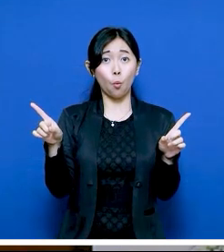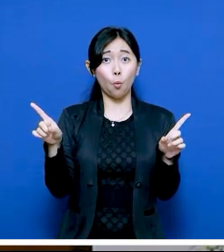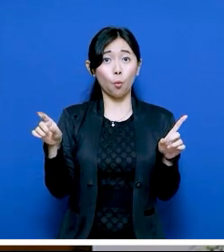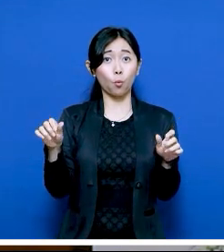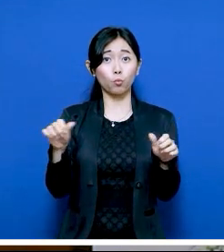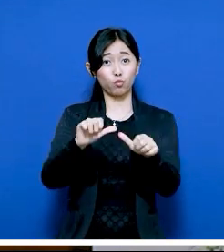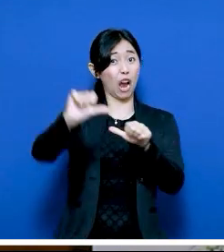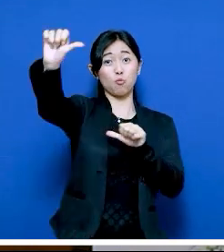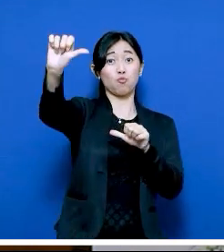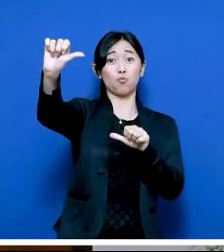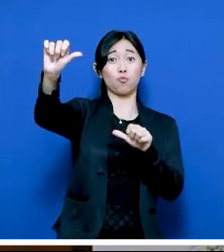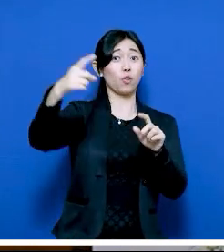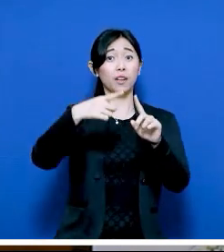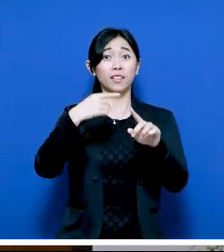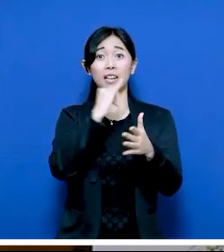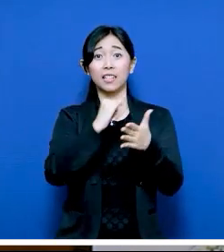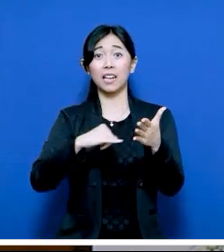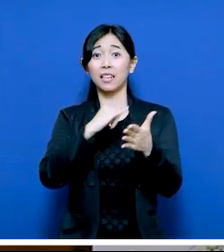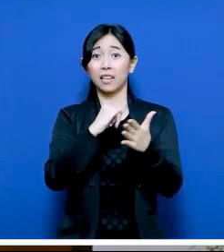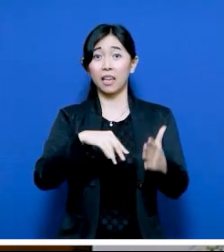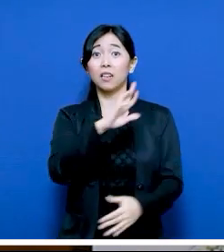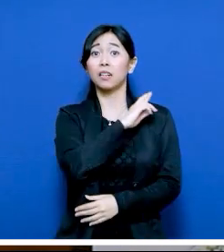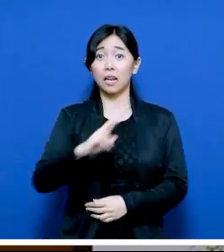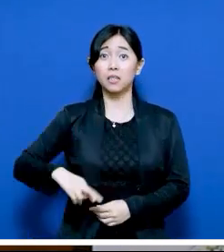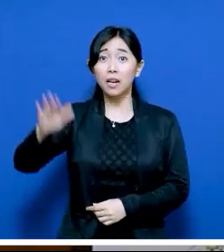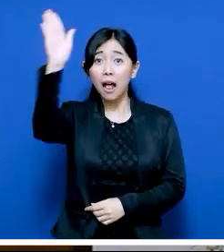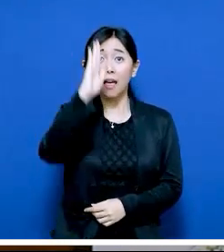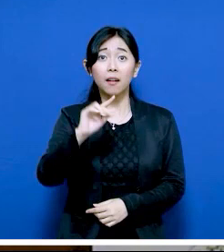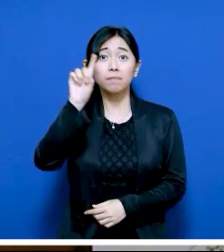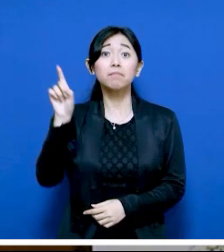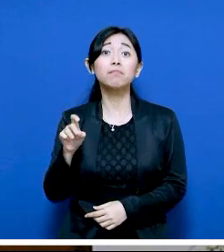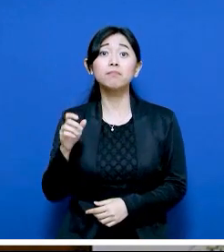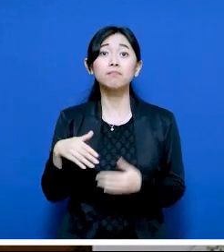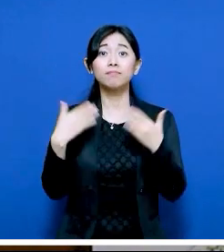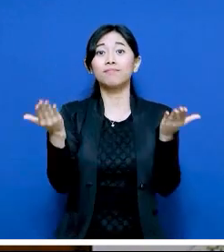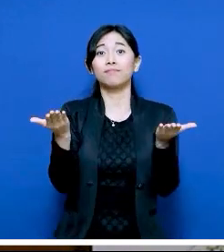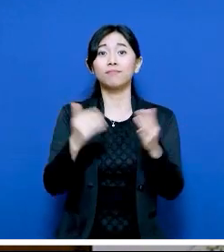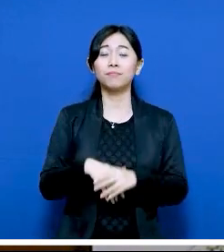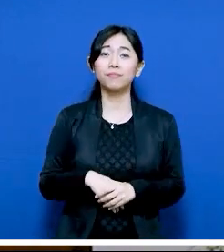jauh dari nilai-nilai tersebut?